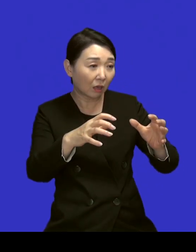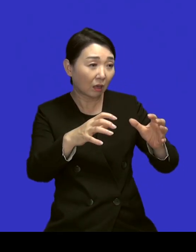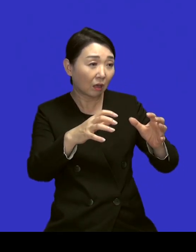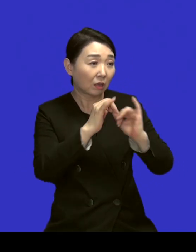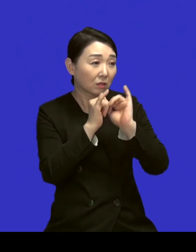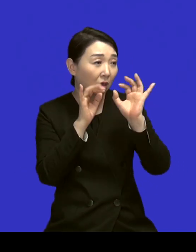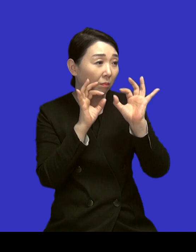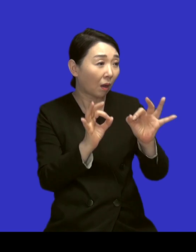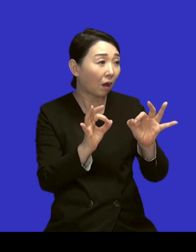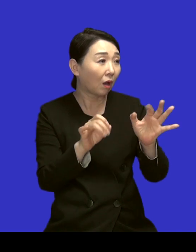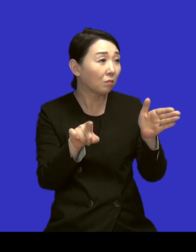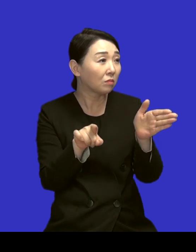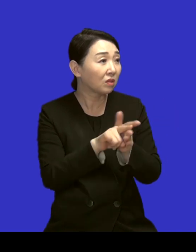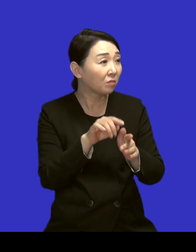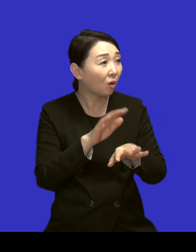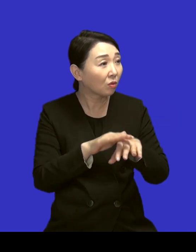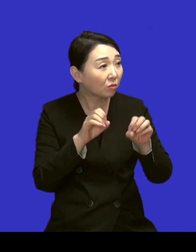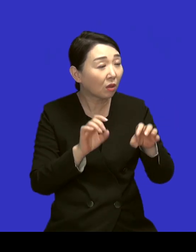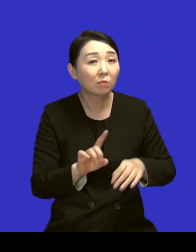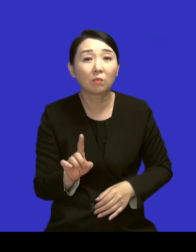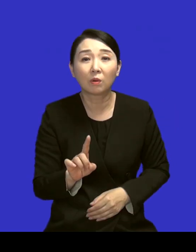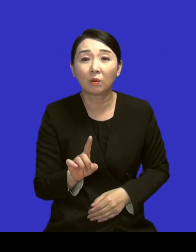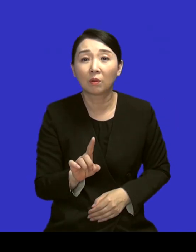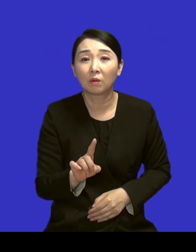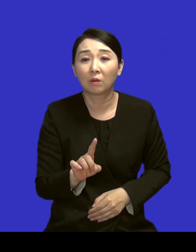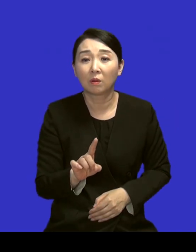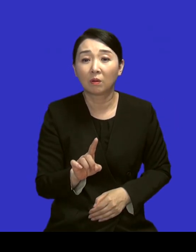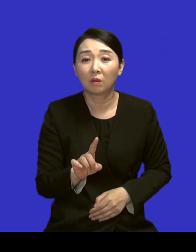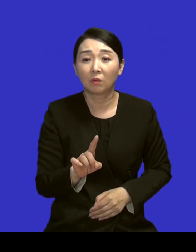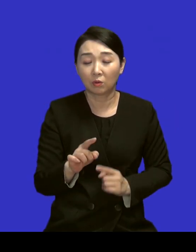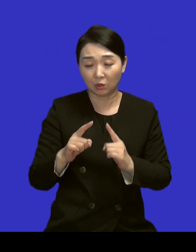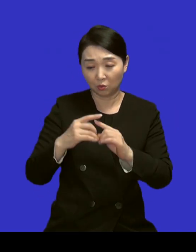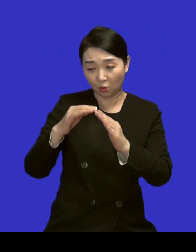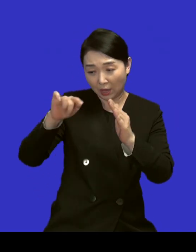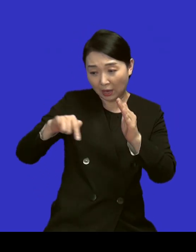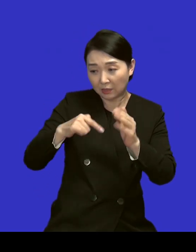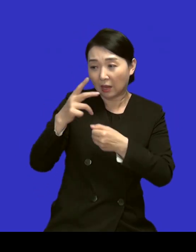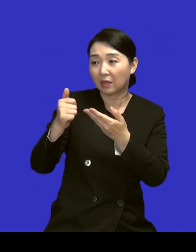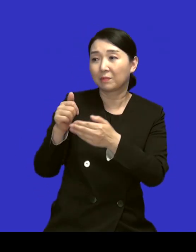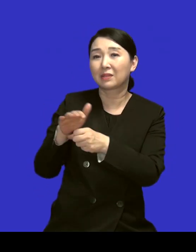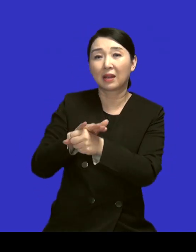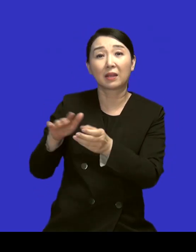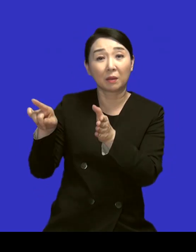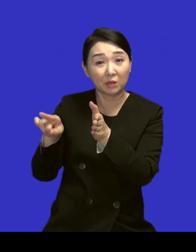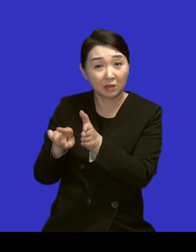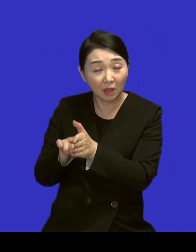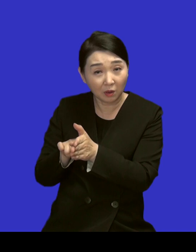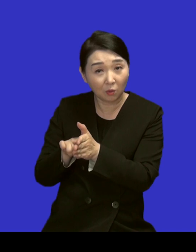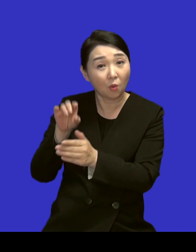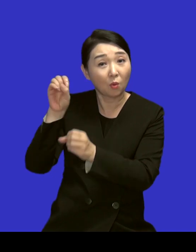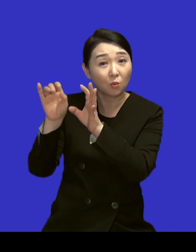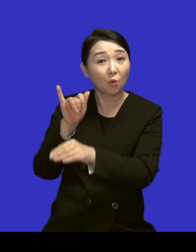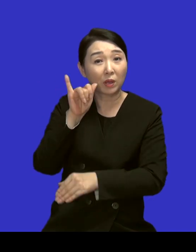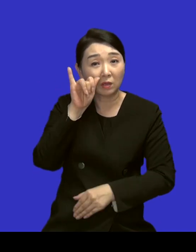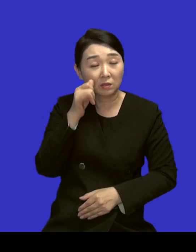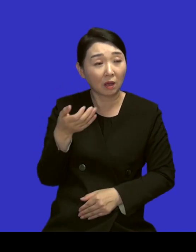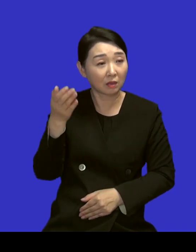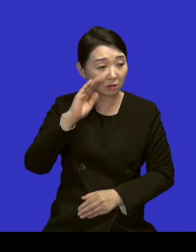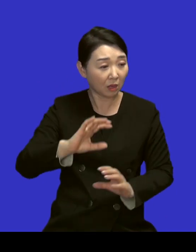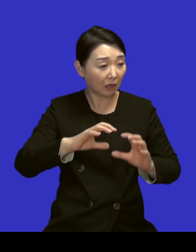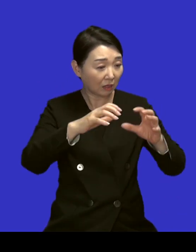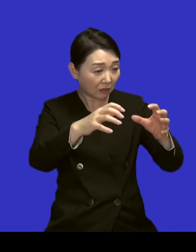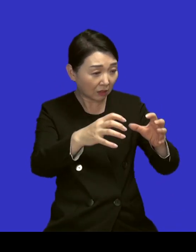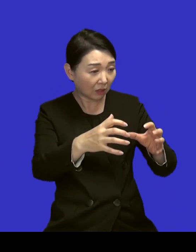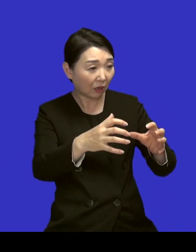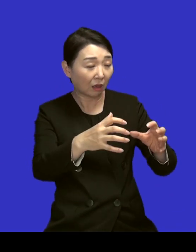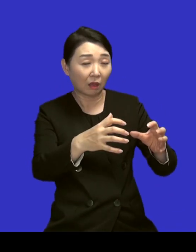아무것도 아니게 되는 것인가? 우리가 교회 안에서야 하나님 사랑한다, 하나님 믿는다 하지만 세상에서 말하는